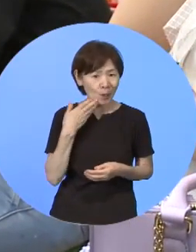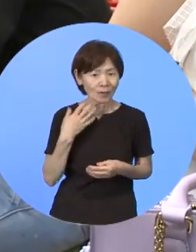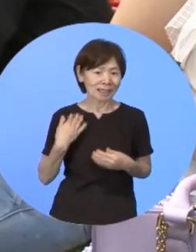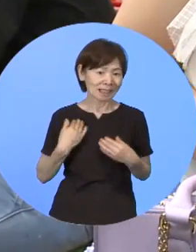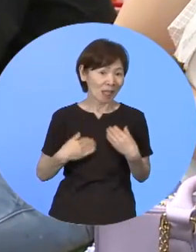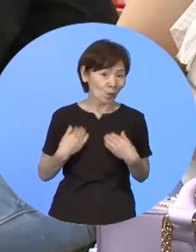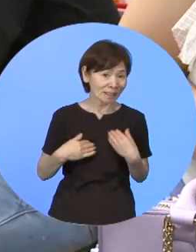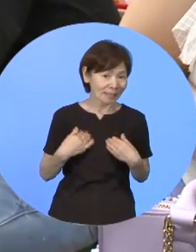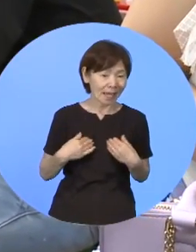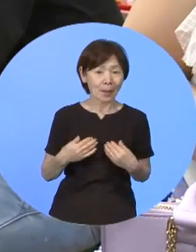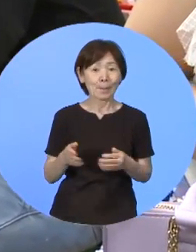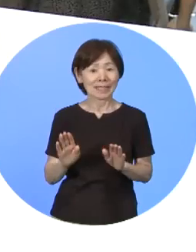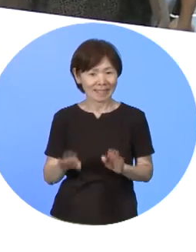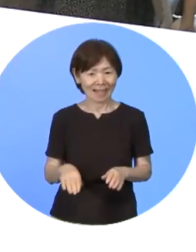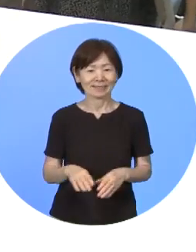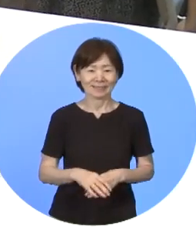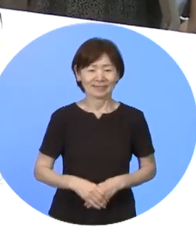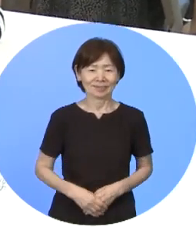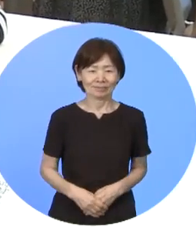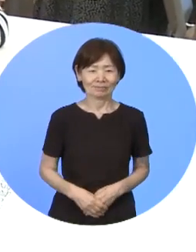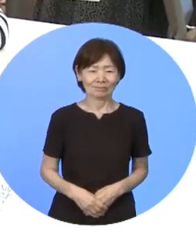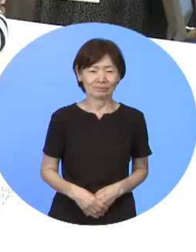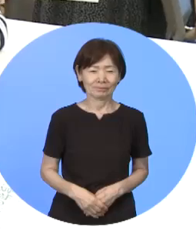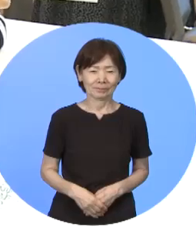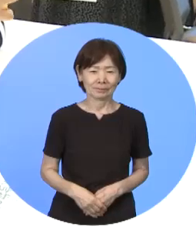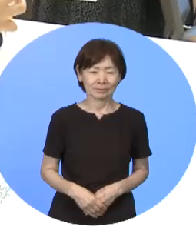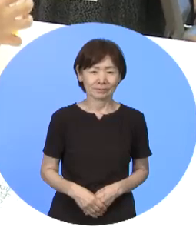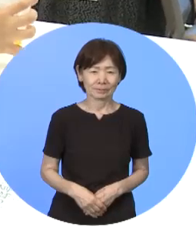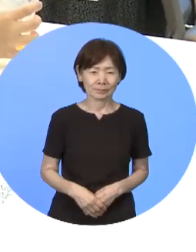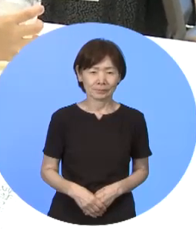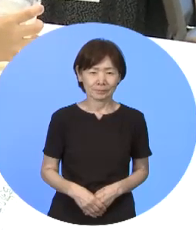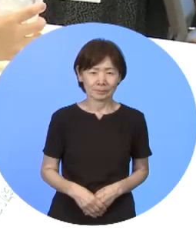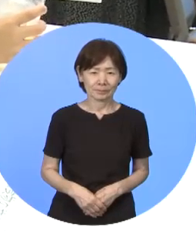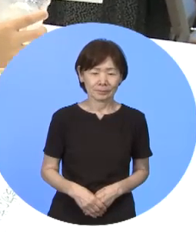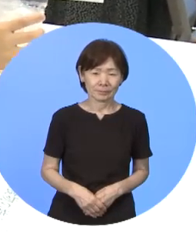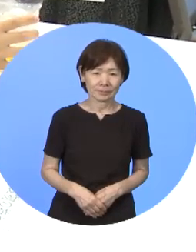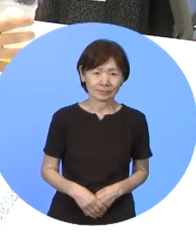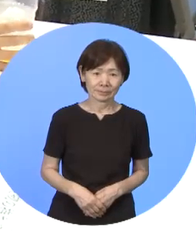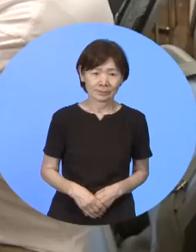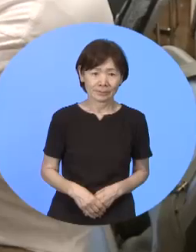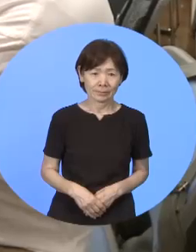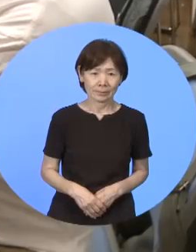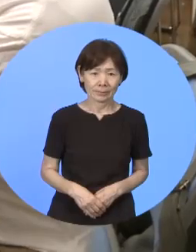が外国の食事について関心を持ち交流を楽しんでいました。